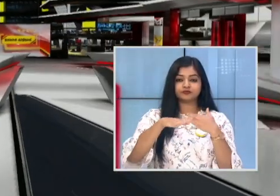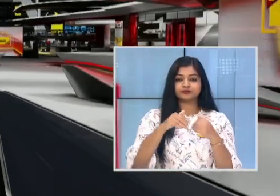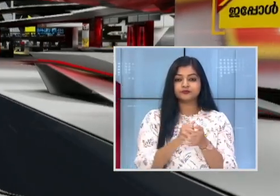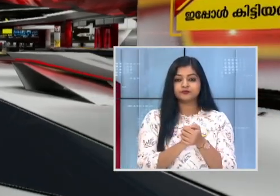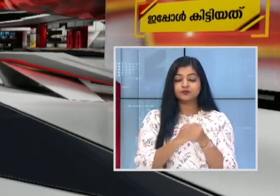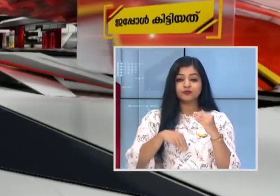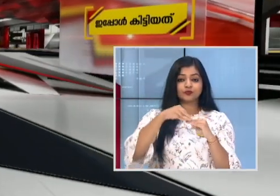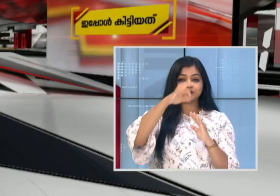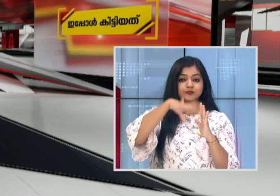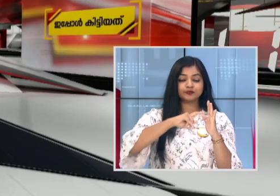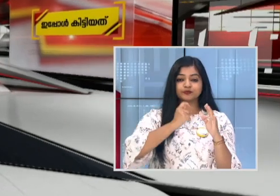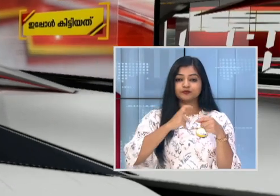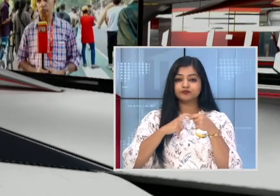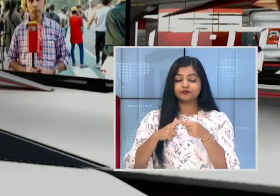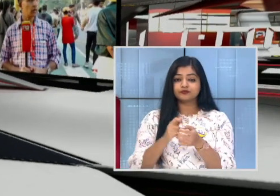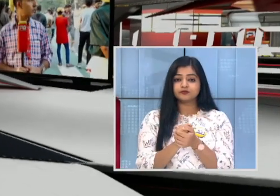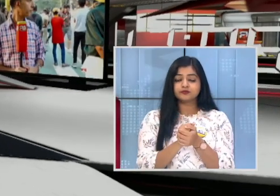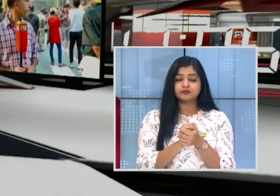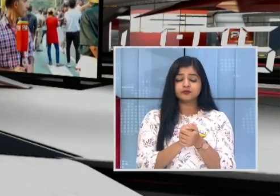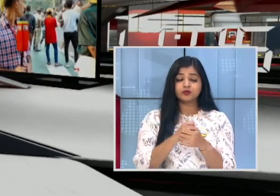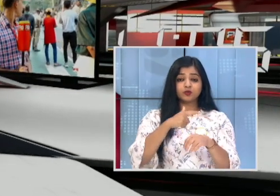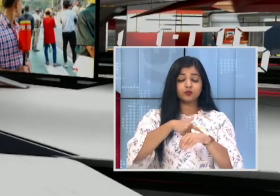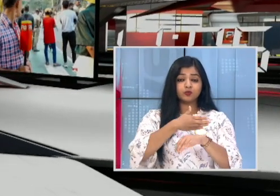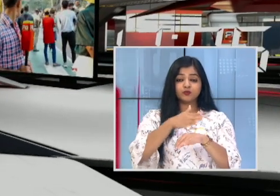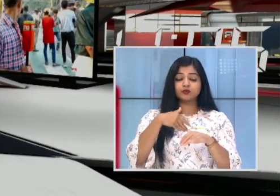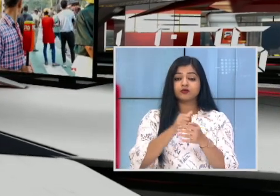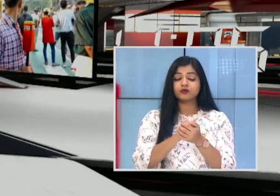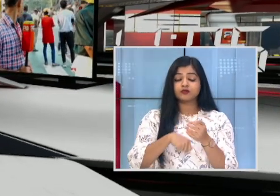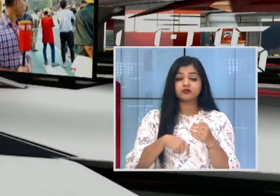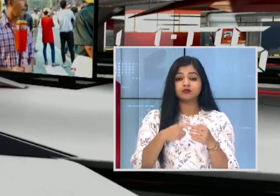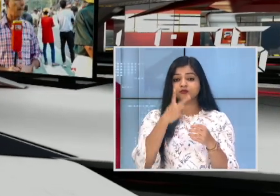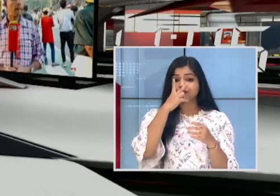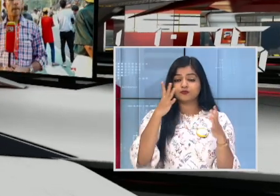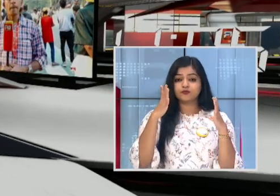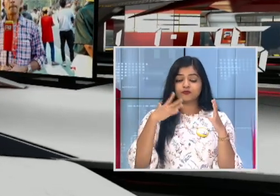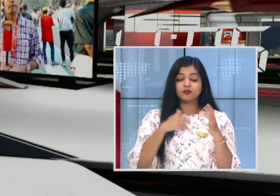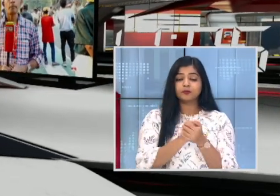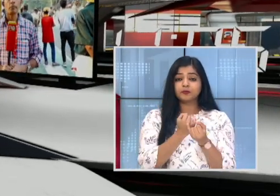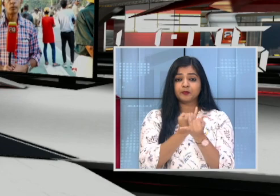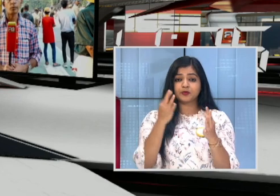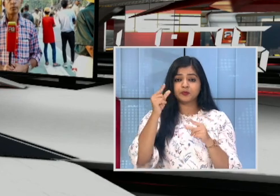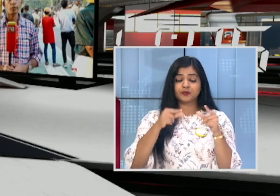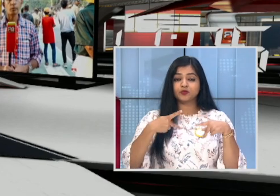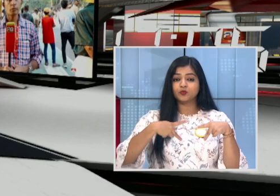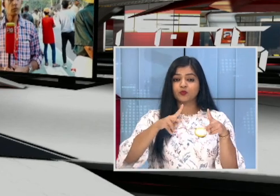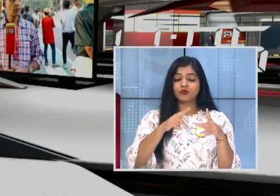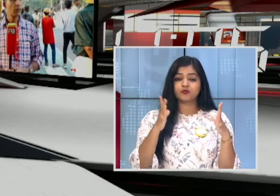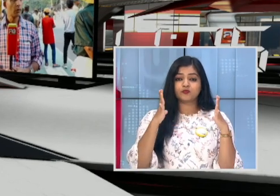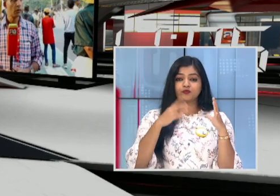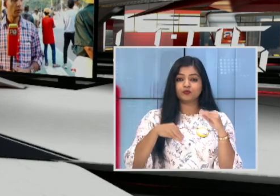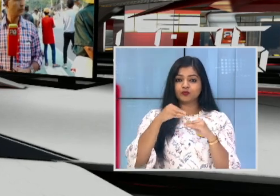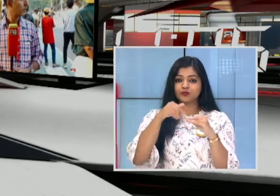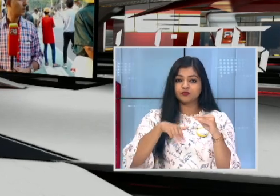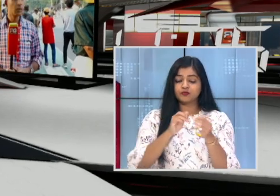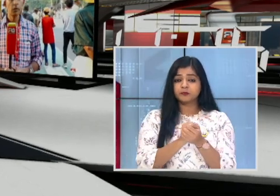ആദ്യം എസ് വിജയകുമാറിലേക്കാണ്. വിജയകുമാർ, നമ്മൾ കുറേ നേരത്തെ കണ്ടു തുടങ്ങിയതാണ്. ഒരുപാട് പേർ അവിടെ പാതയോരങ്ങളിലൊക്കെ തന്നെ സ്ഥാനം